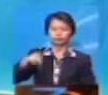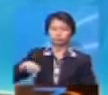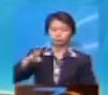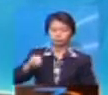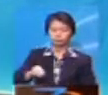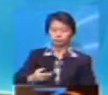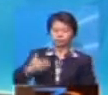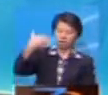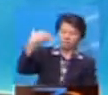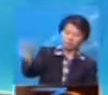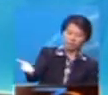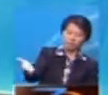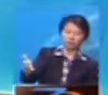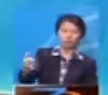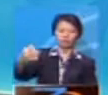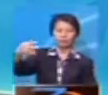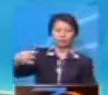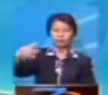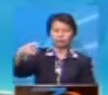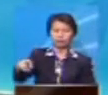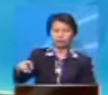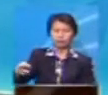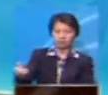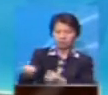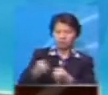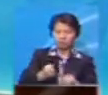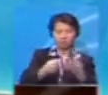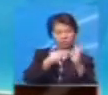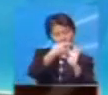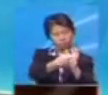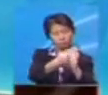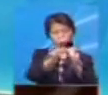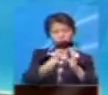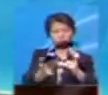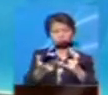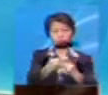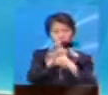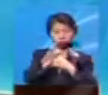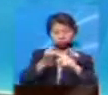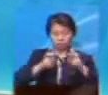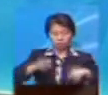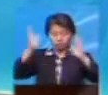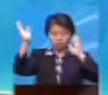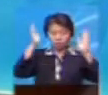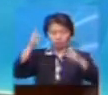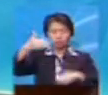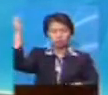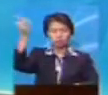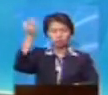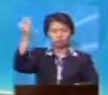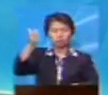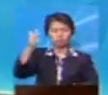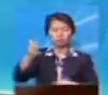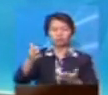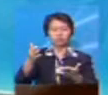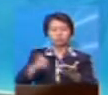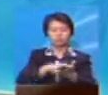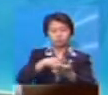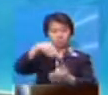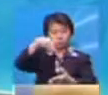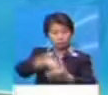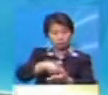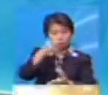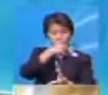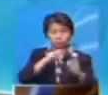Hamidi menyelar tindakan parti pembangkang yang mengheret keluarga empat mangsa penculikan raya Sarawak dalam ceramah kempen pilihan raya. Beliau kesal